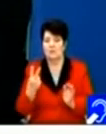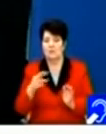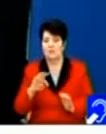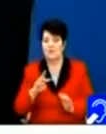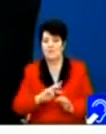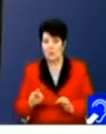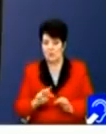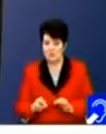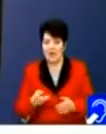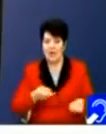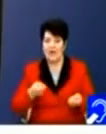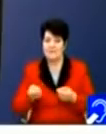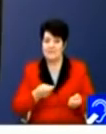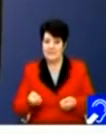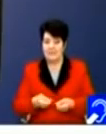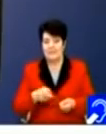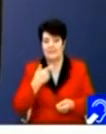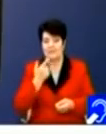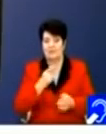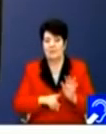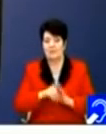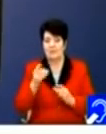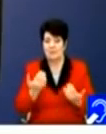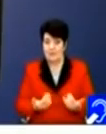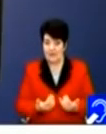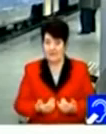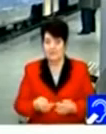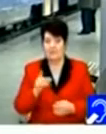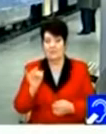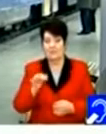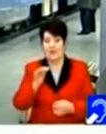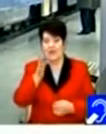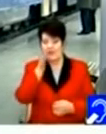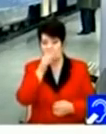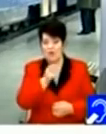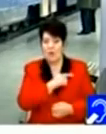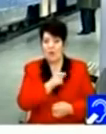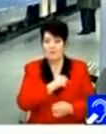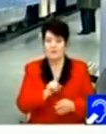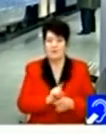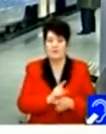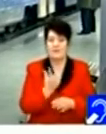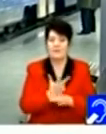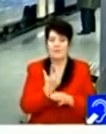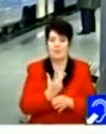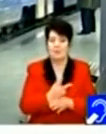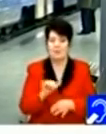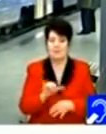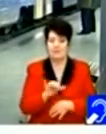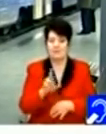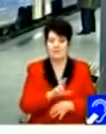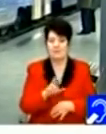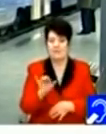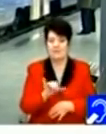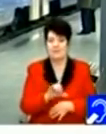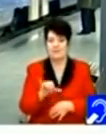minute. Administrația CFM anunță că începând de astăzi și trenul de pe cursa Chișinău-Odessa va circula doar de 3 ori pe săptămână, vineri,